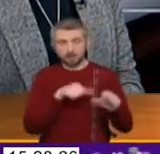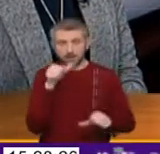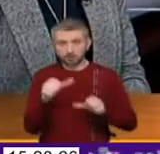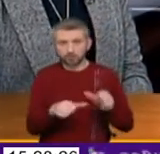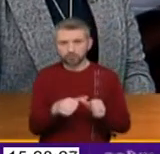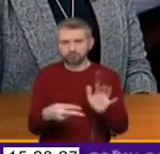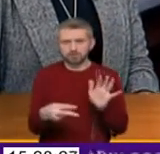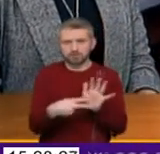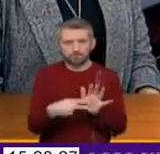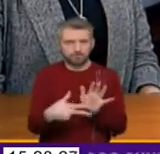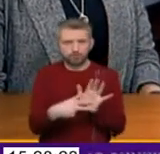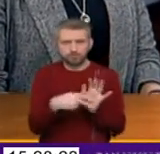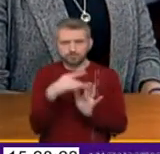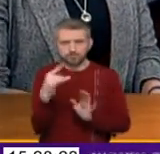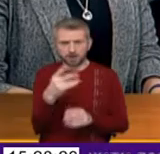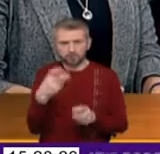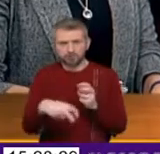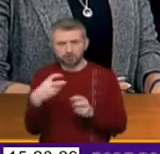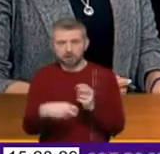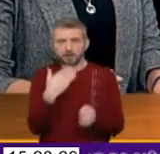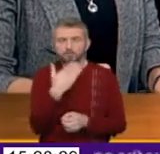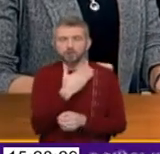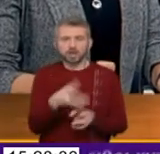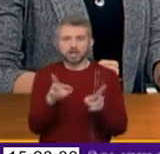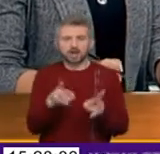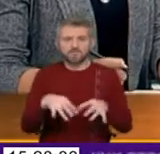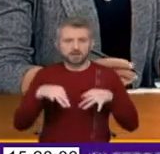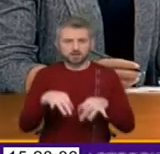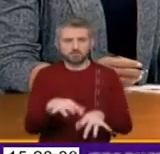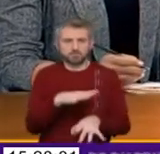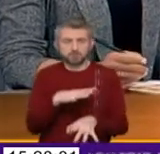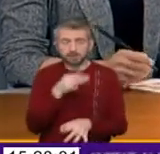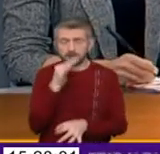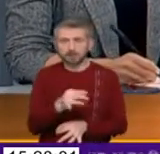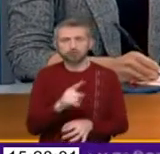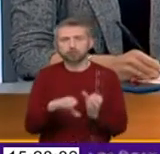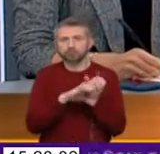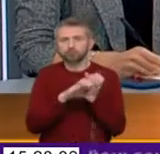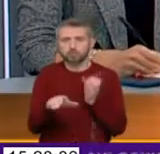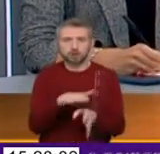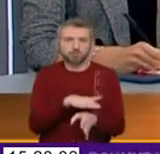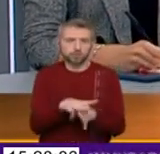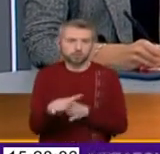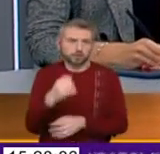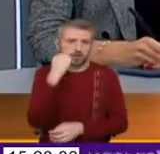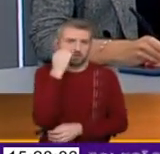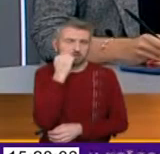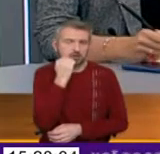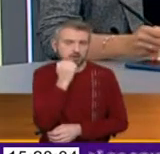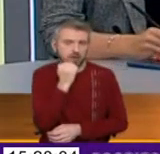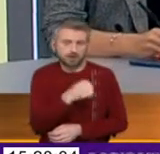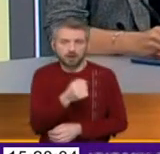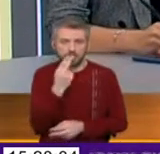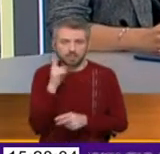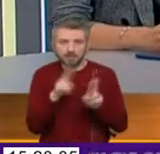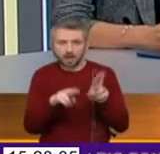раз 7 или 8, последняя аварийка, которая приезжала, сказали, что труба абсолютно махровая, и ее...